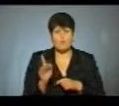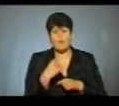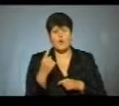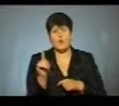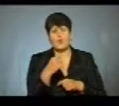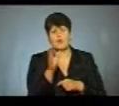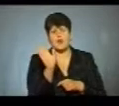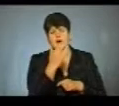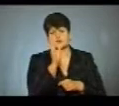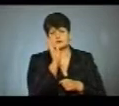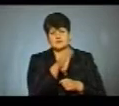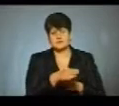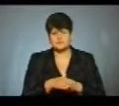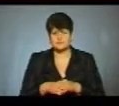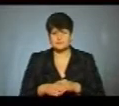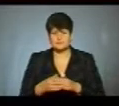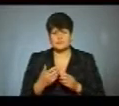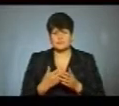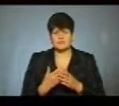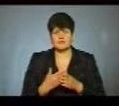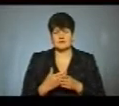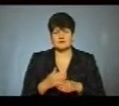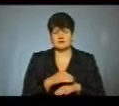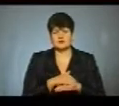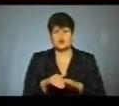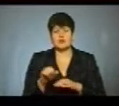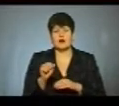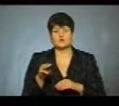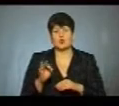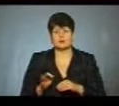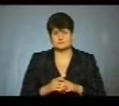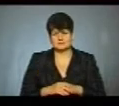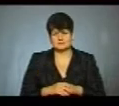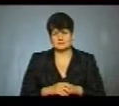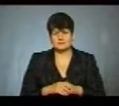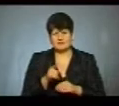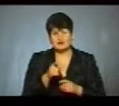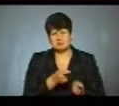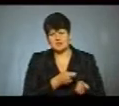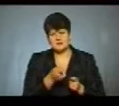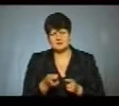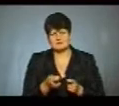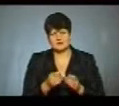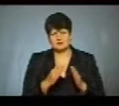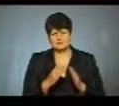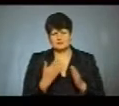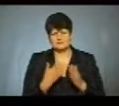десь в межах розмежування зони АТО. Ви донесете їх хоча б